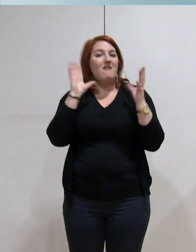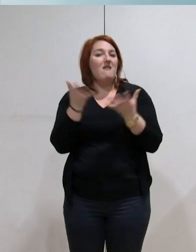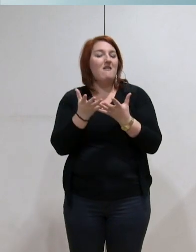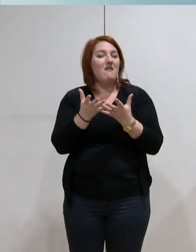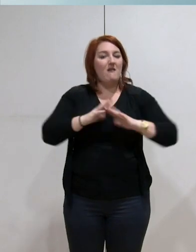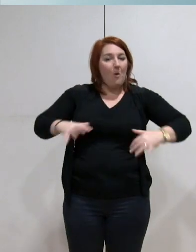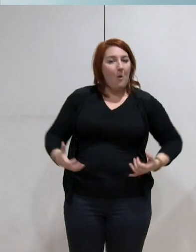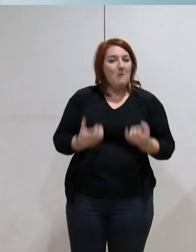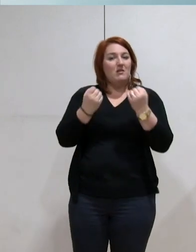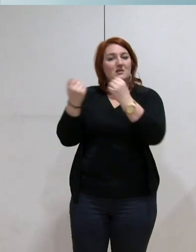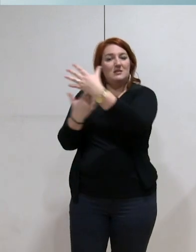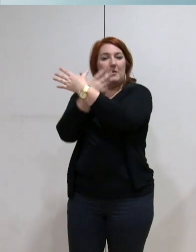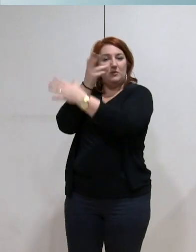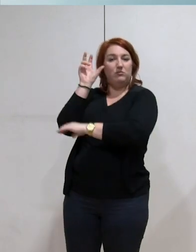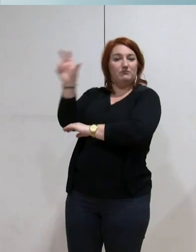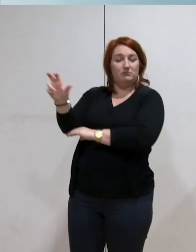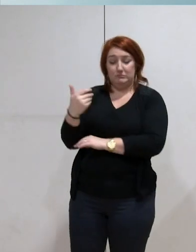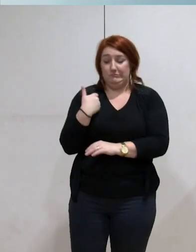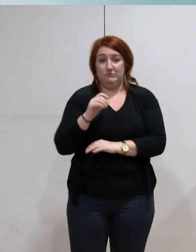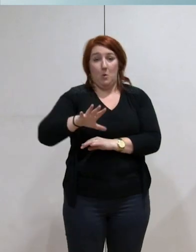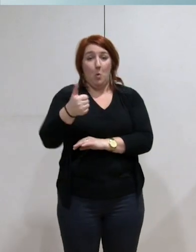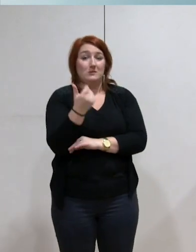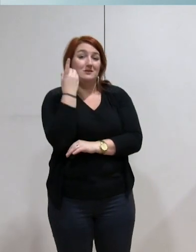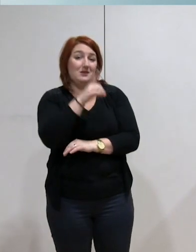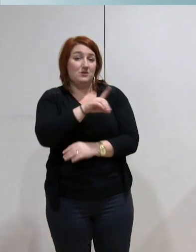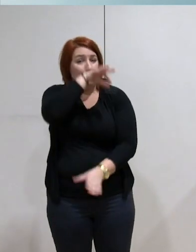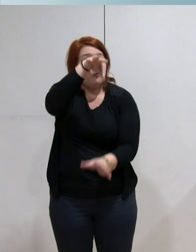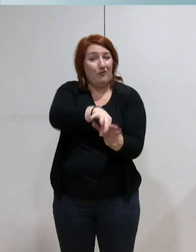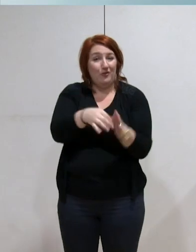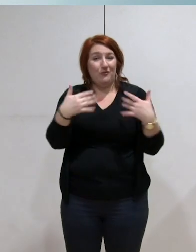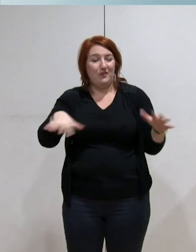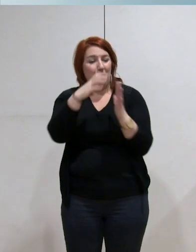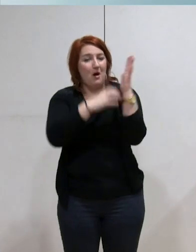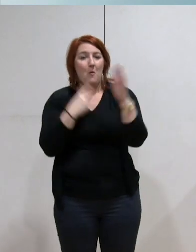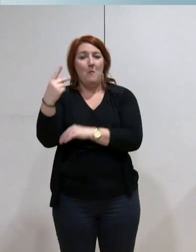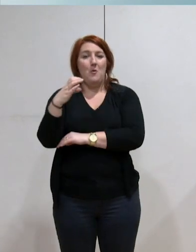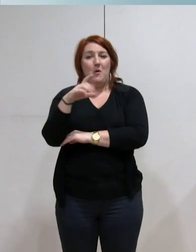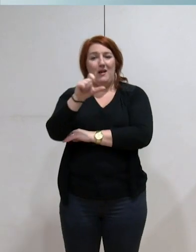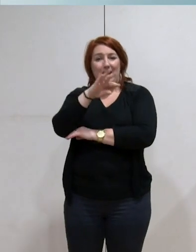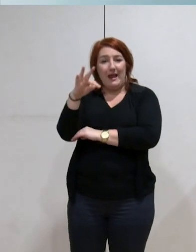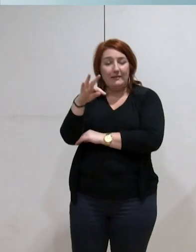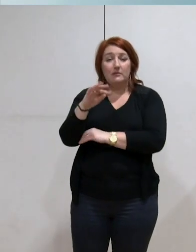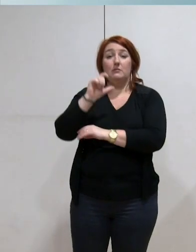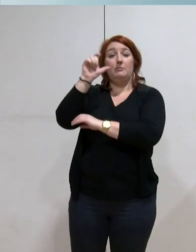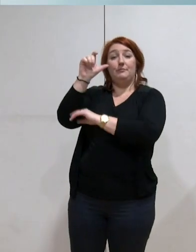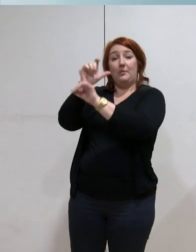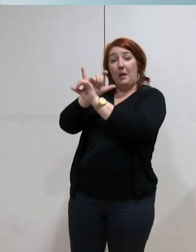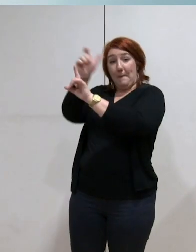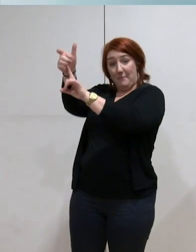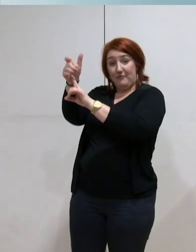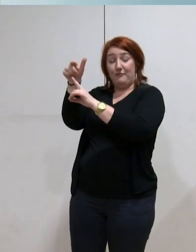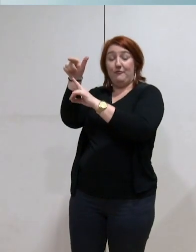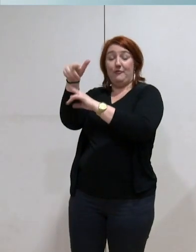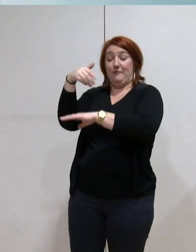CLECT a été voté ici même le 11 décembre a été voté au Conseil métropolitain le 18 décembre